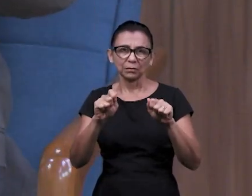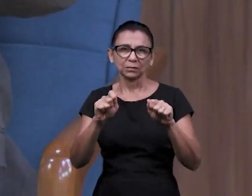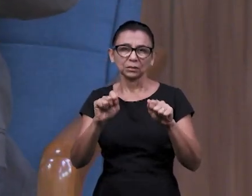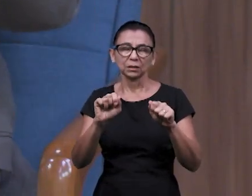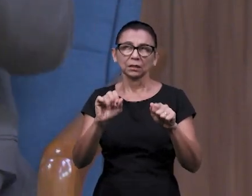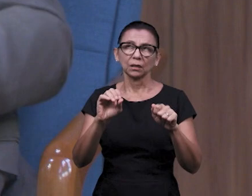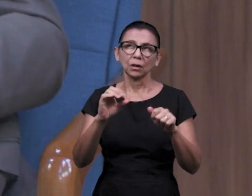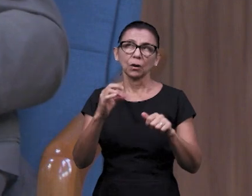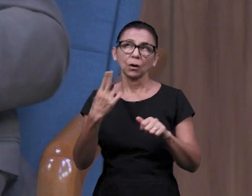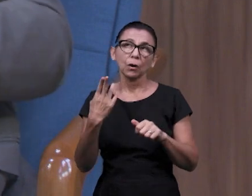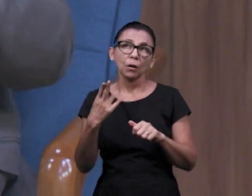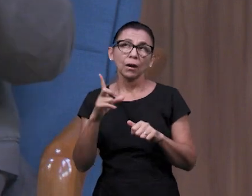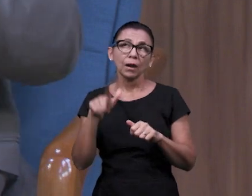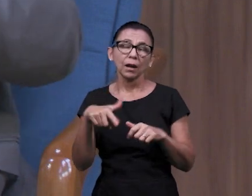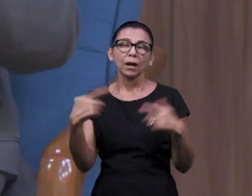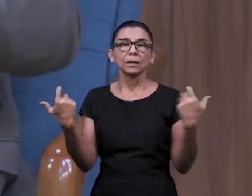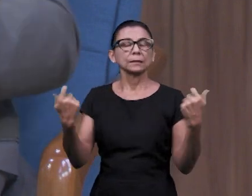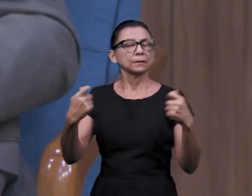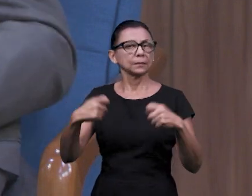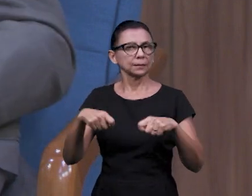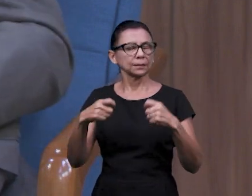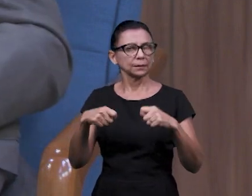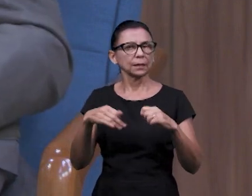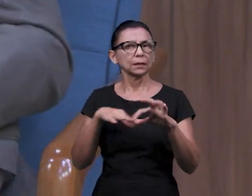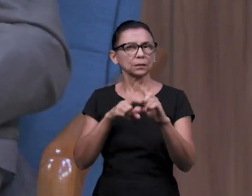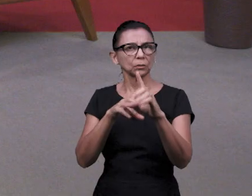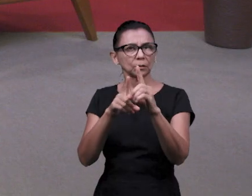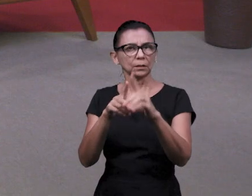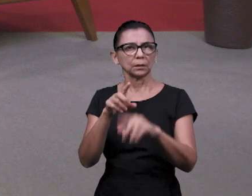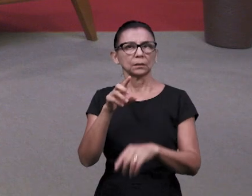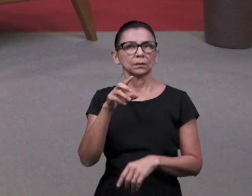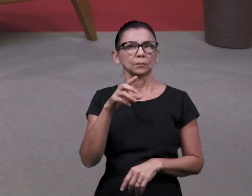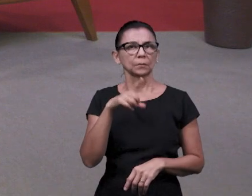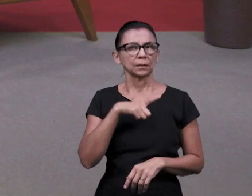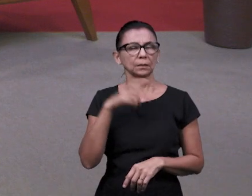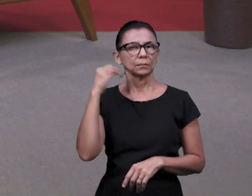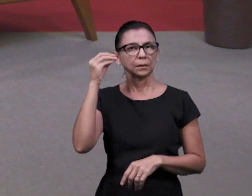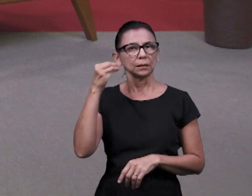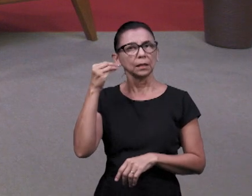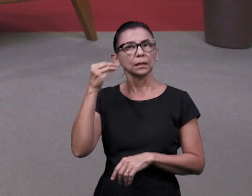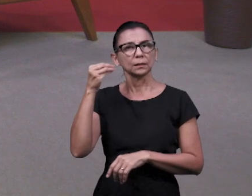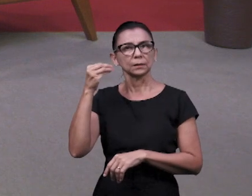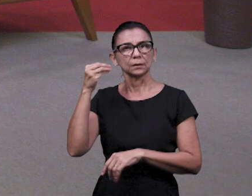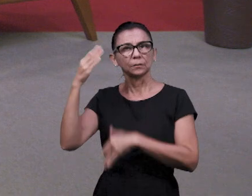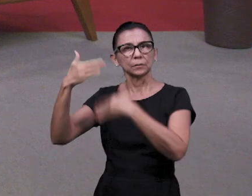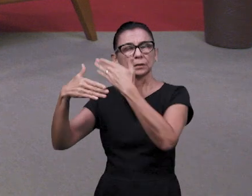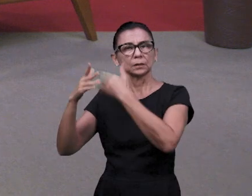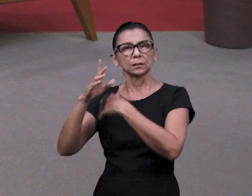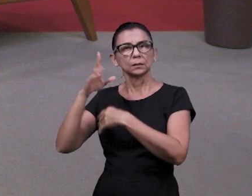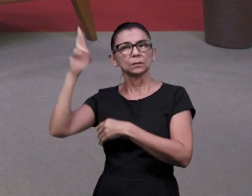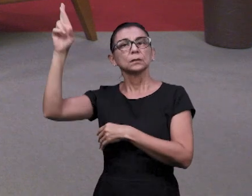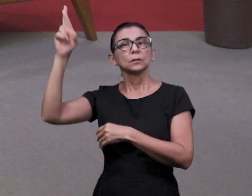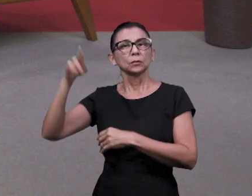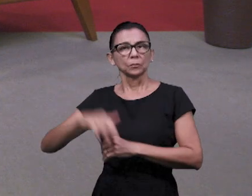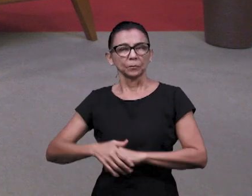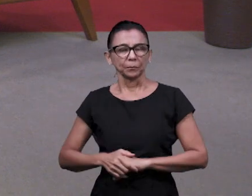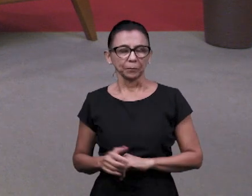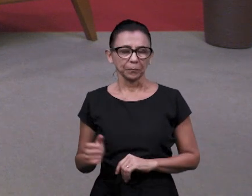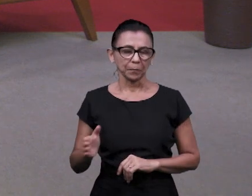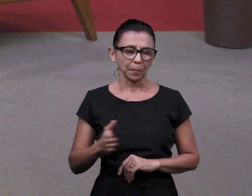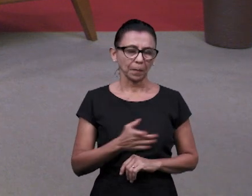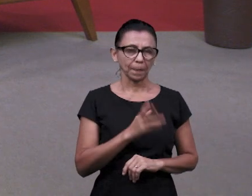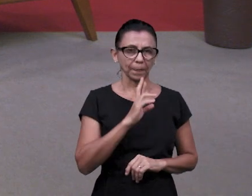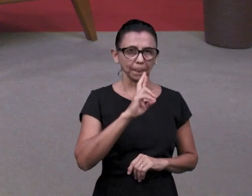ou elle est nécessaire afin que l'homme puisse avoir une expérience avec le Seigneur. La doctrine, en vérité,